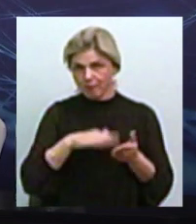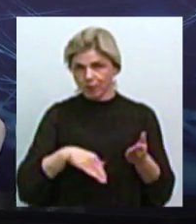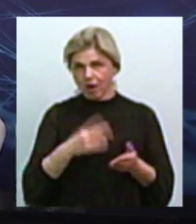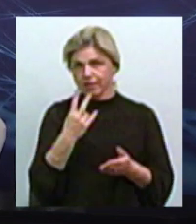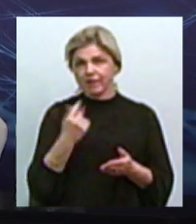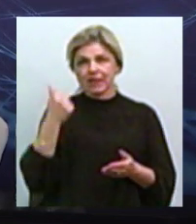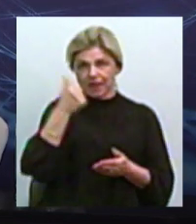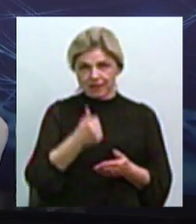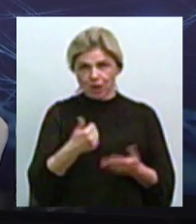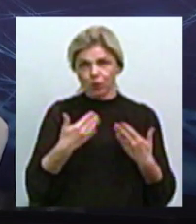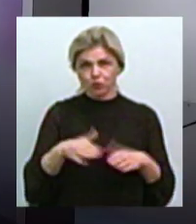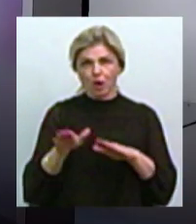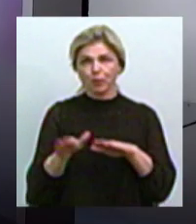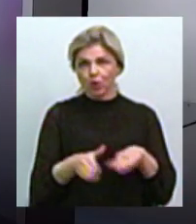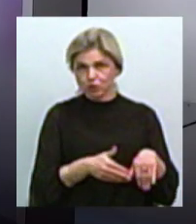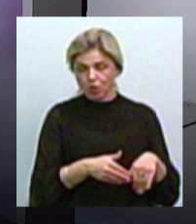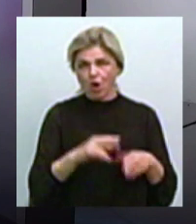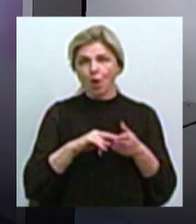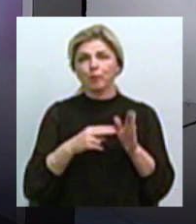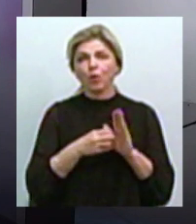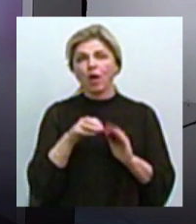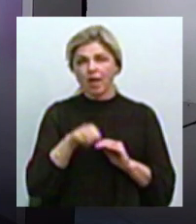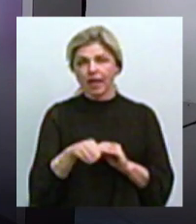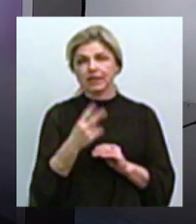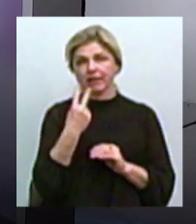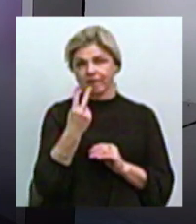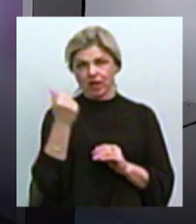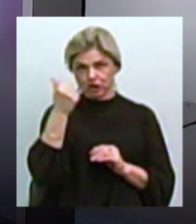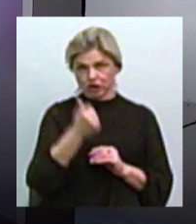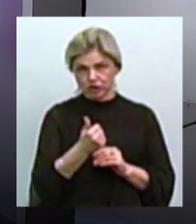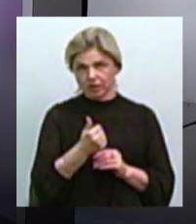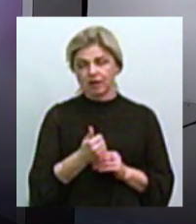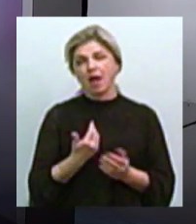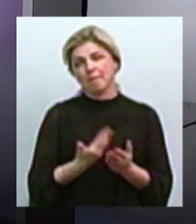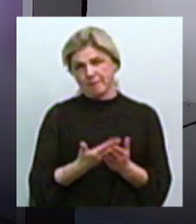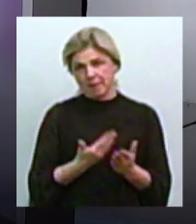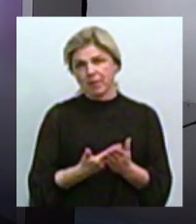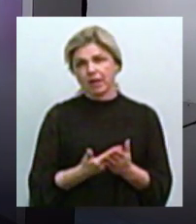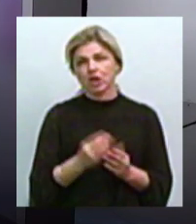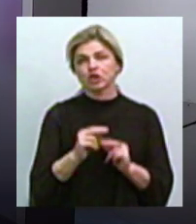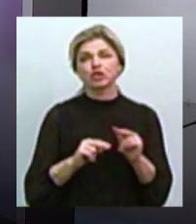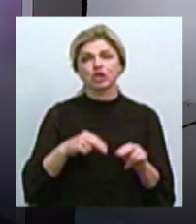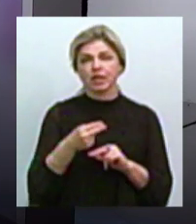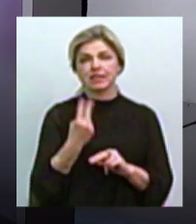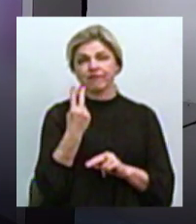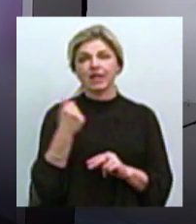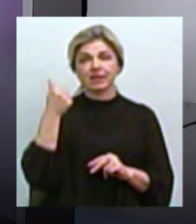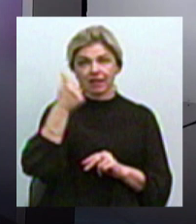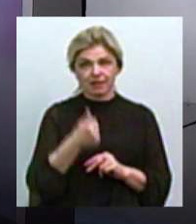прошло. Например, а проект вот триває 2 тижні, так? Ну, это я пример привела, что через 2 недели